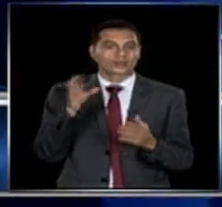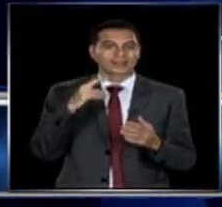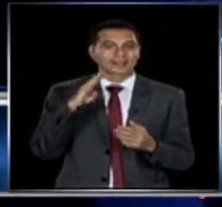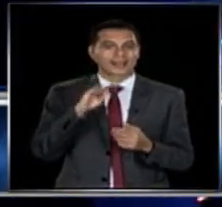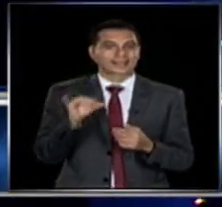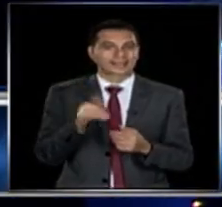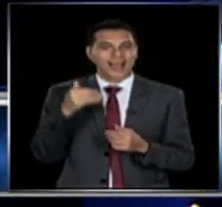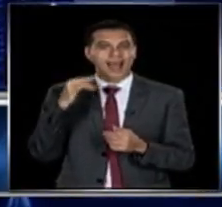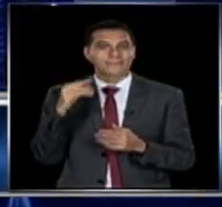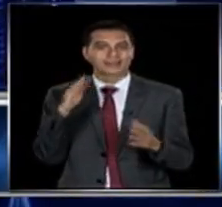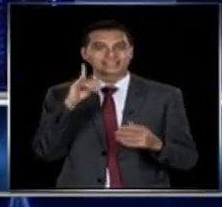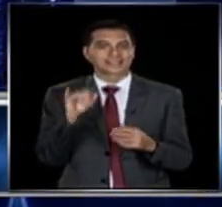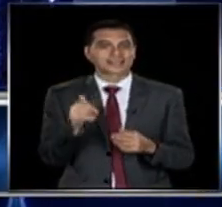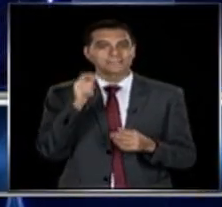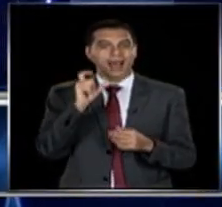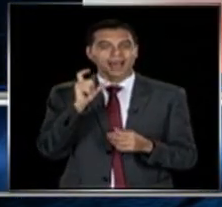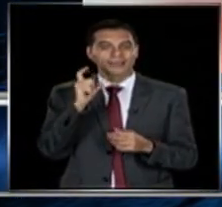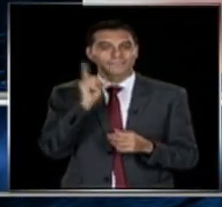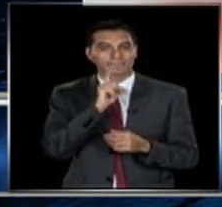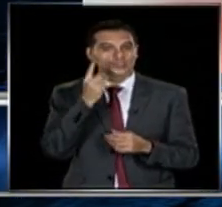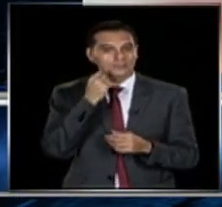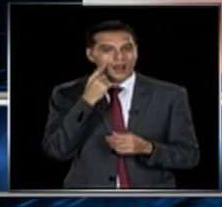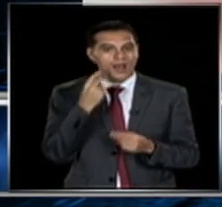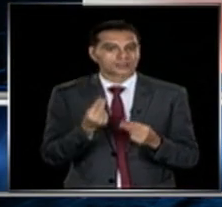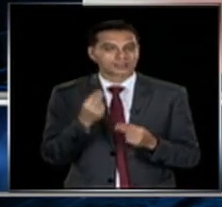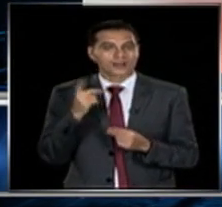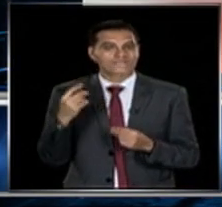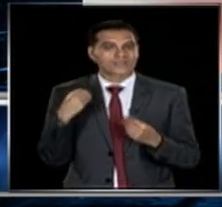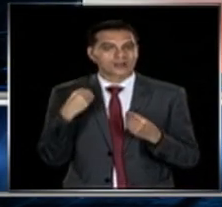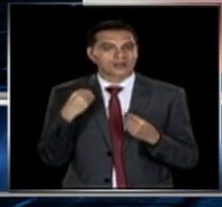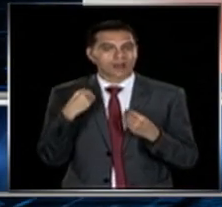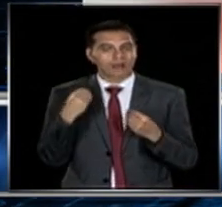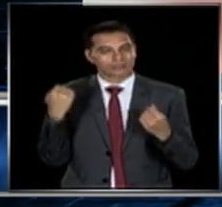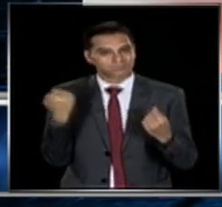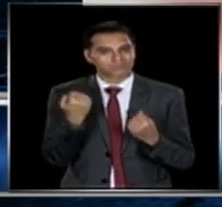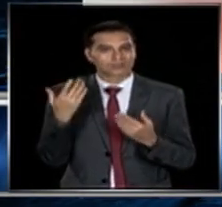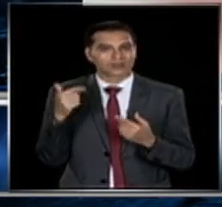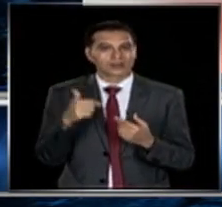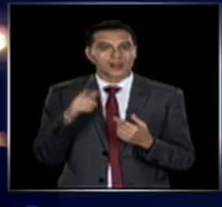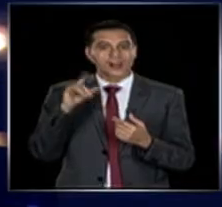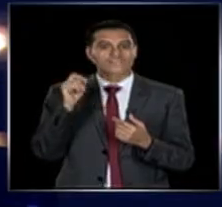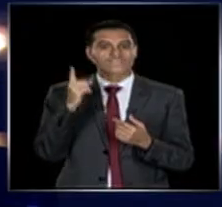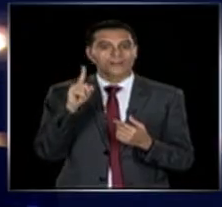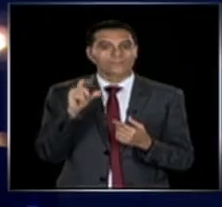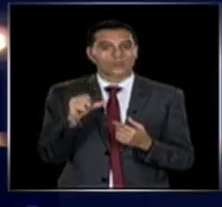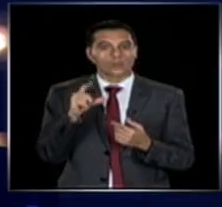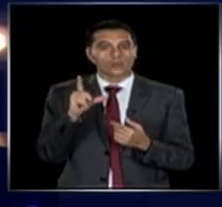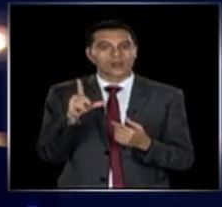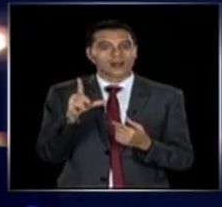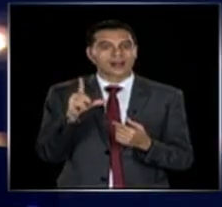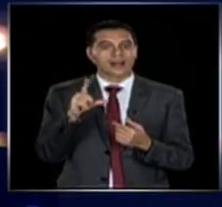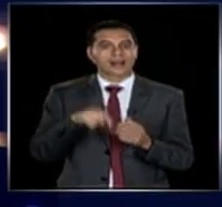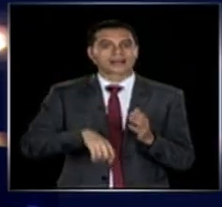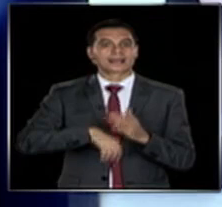أحمد سليمان مش بيهزر في الرياضة، برافو عليك. طبعا ليفربول كسب الماتش ده 3-2. برافو عليك يا أحمد،